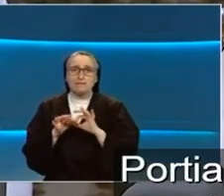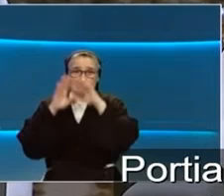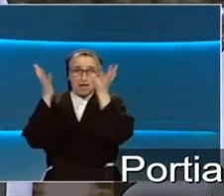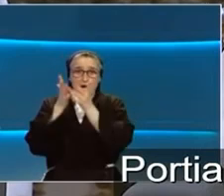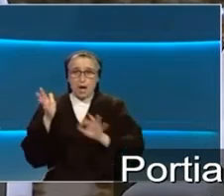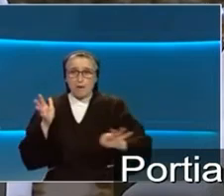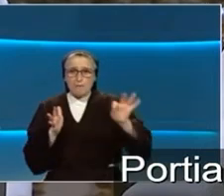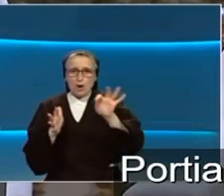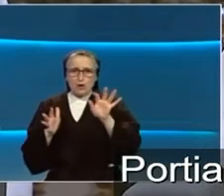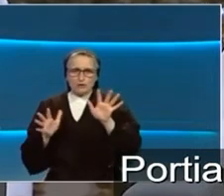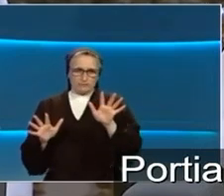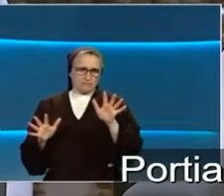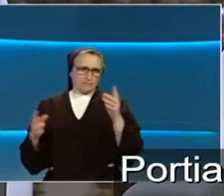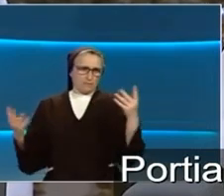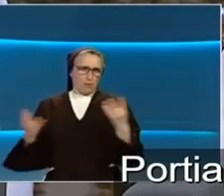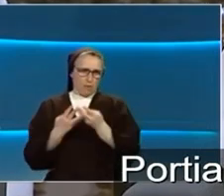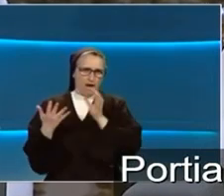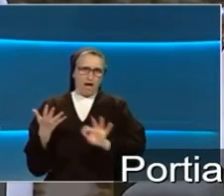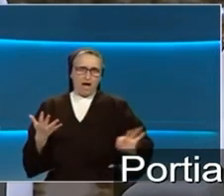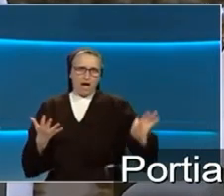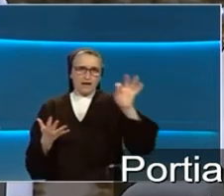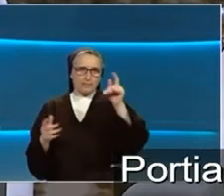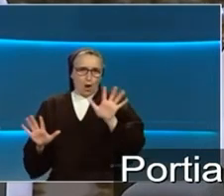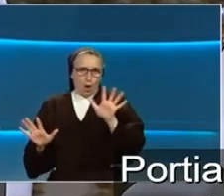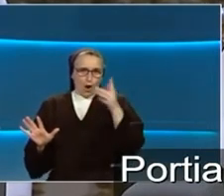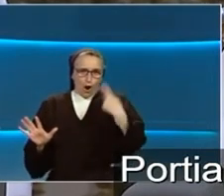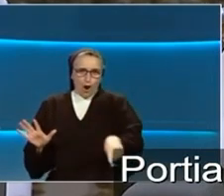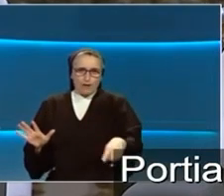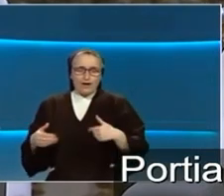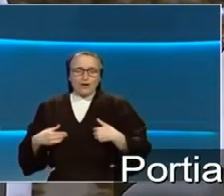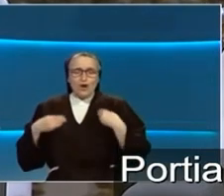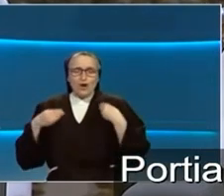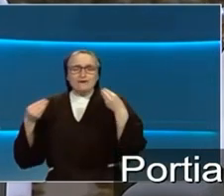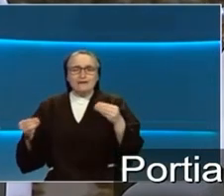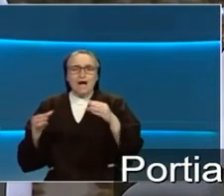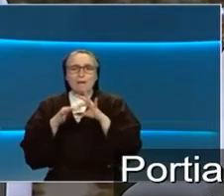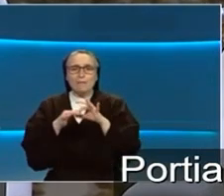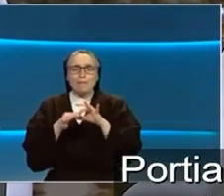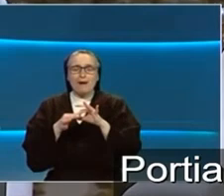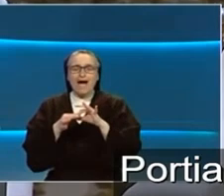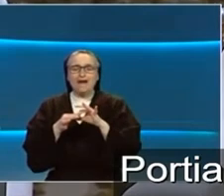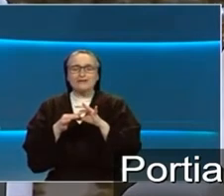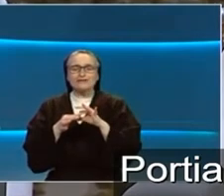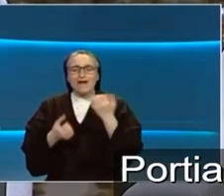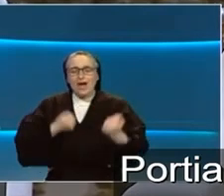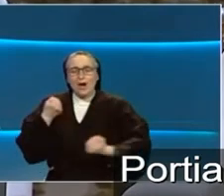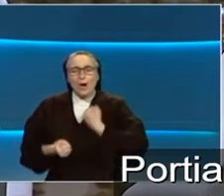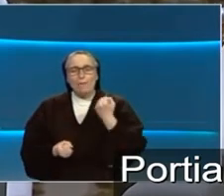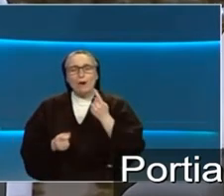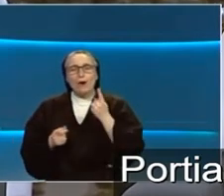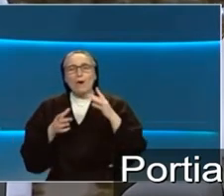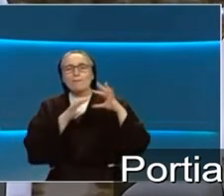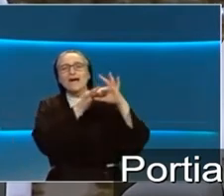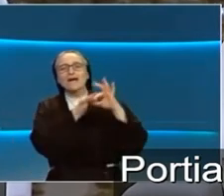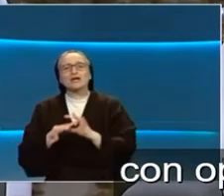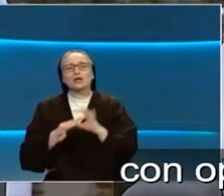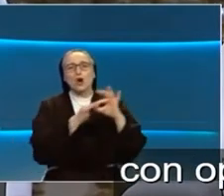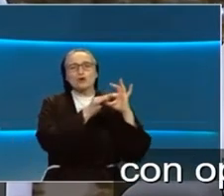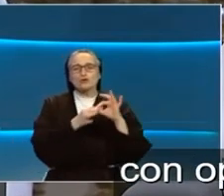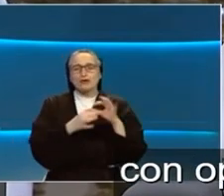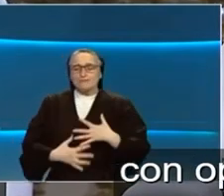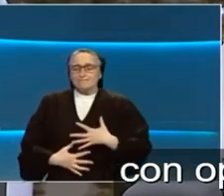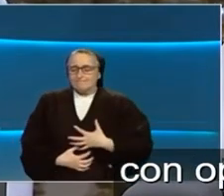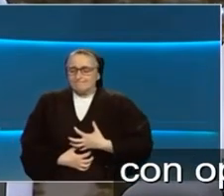전쟁의 공포로 점철된 이 시기에 평화의 몸짓 속에 그분을 날마다 일상의